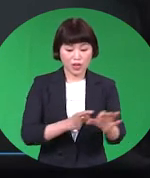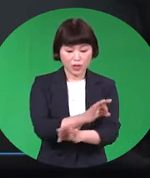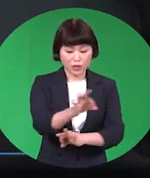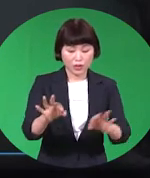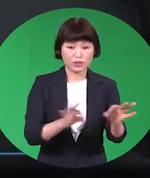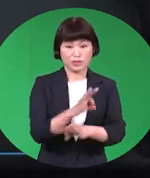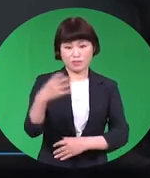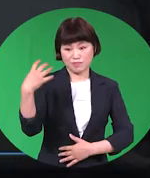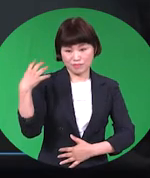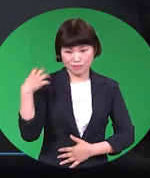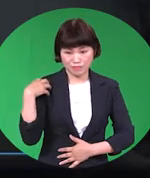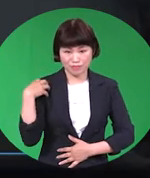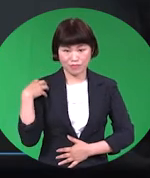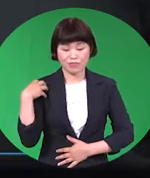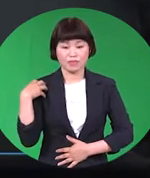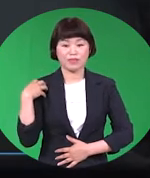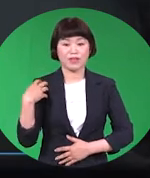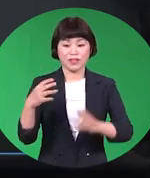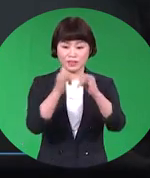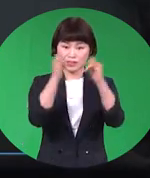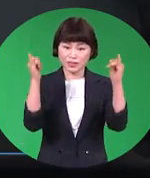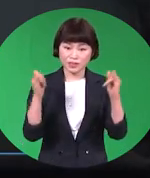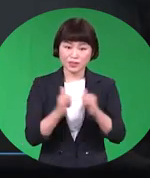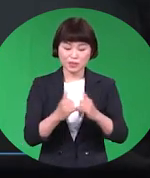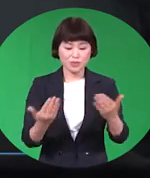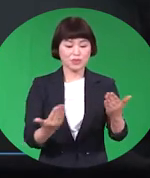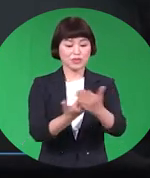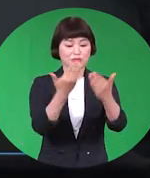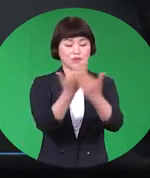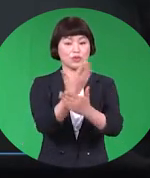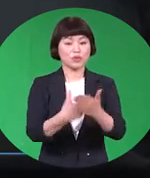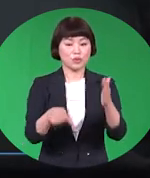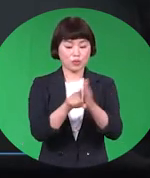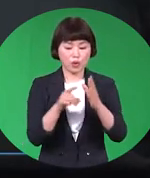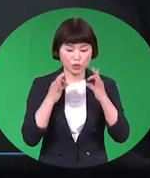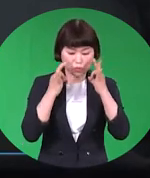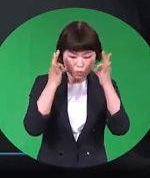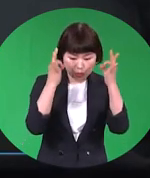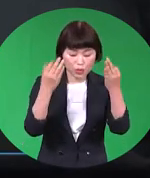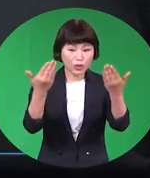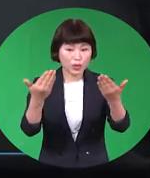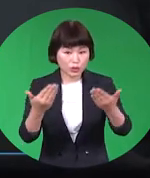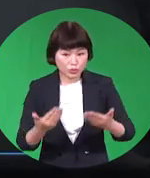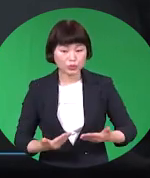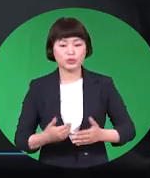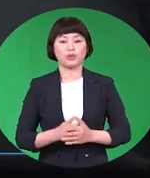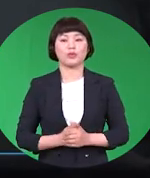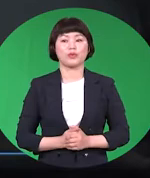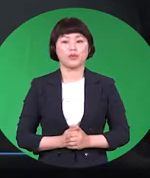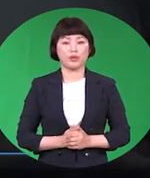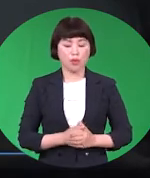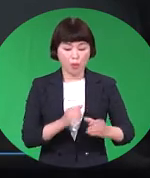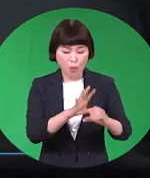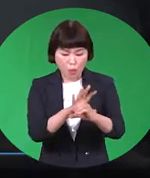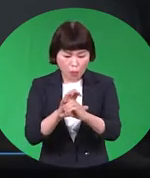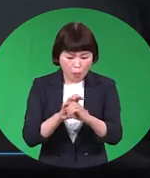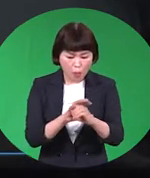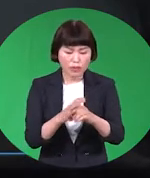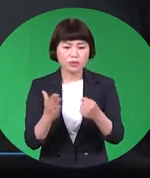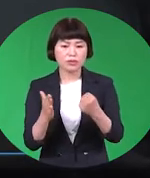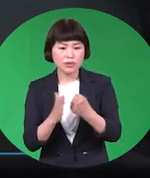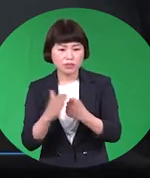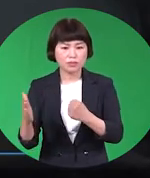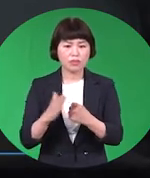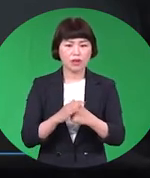일익을 담당하고 지역사회 발전에 헌신의 노력을 해주시며 이번 코로나19로